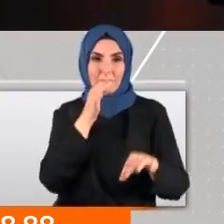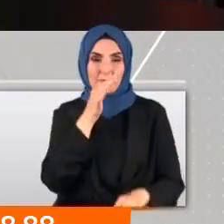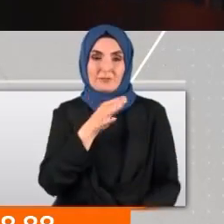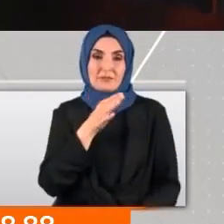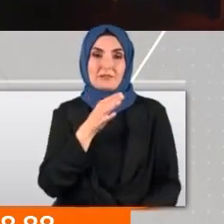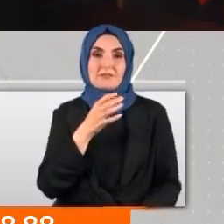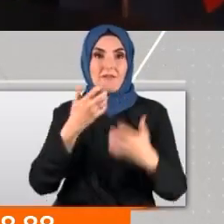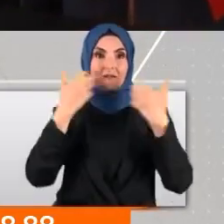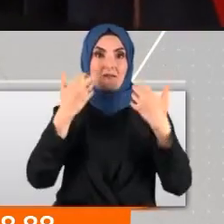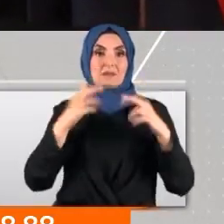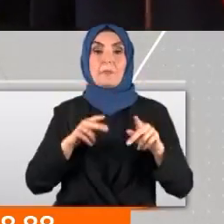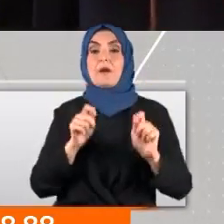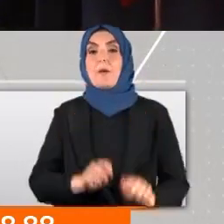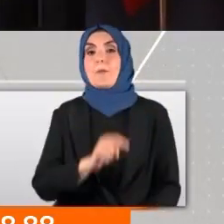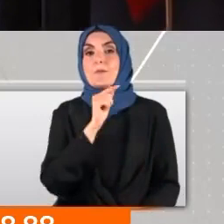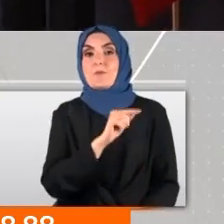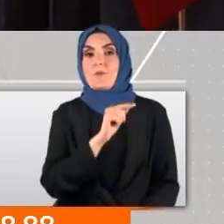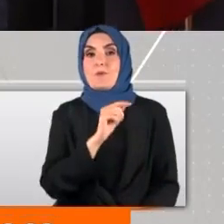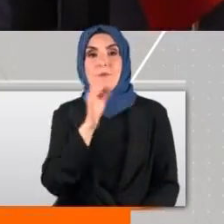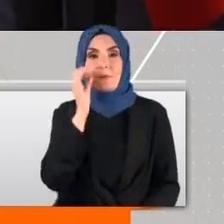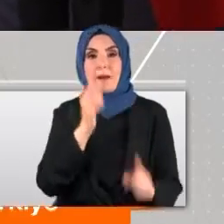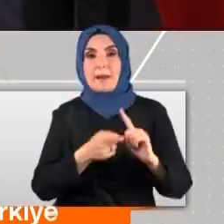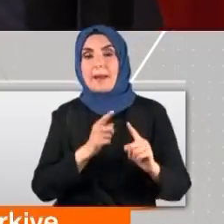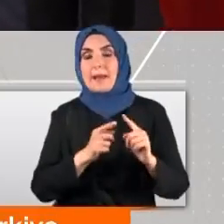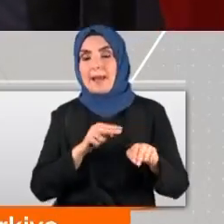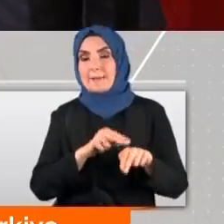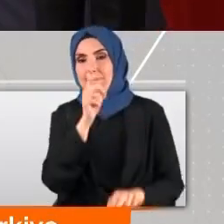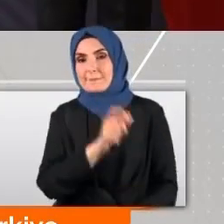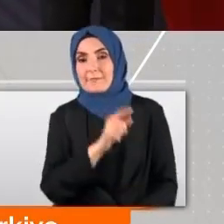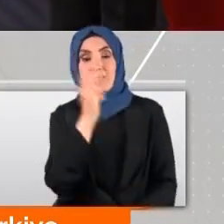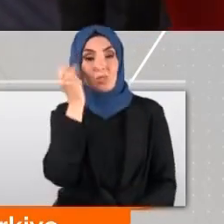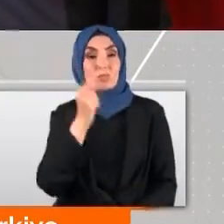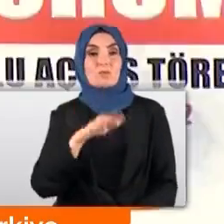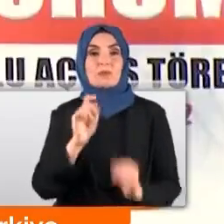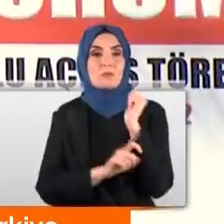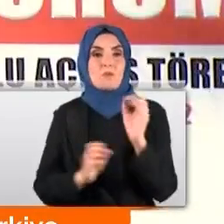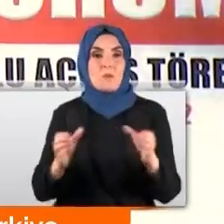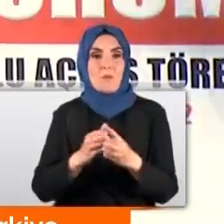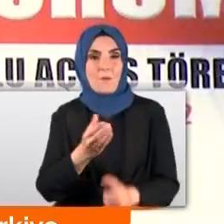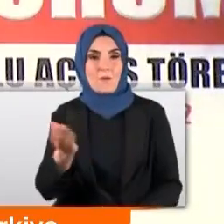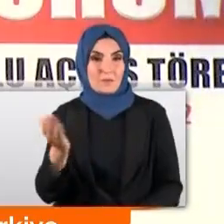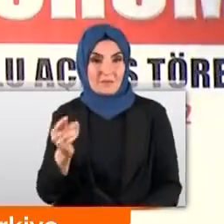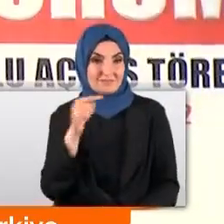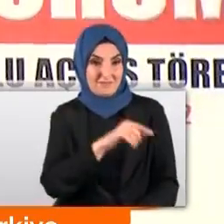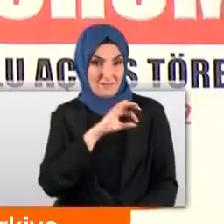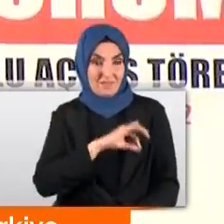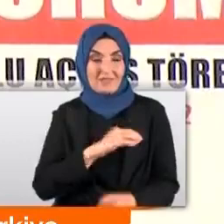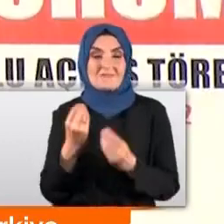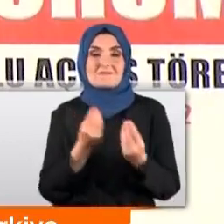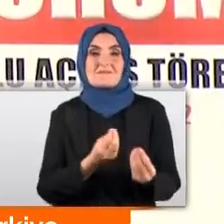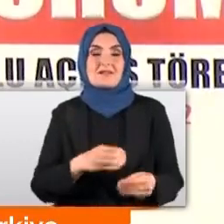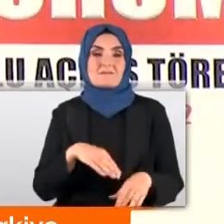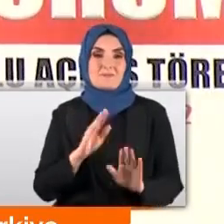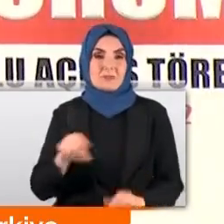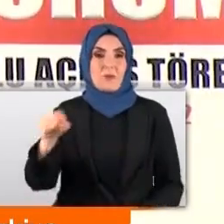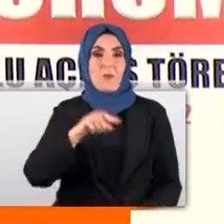unutma. Bu terör örgütlerinden sana yar olmaz. Bunların hepsini